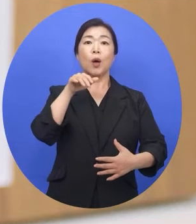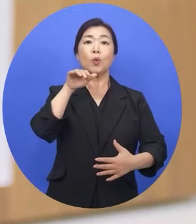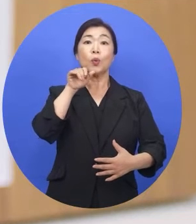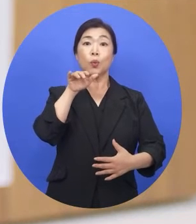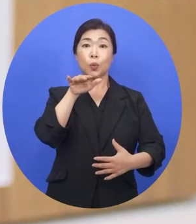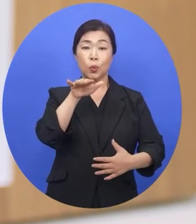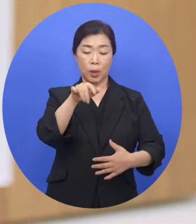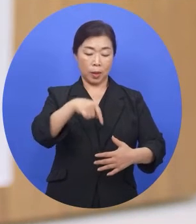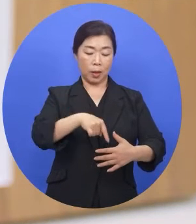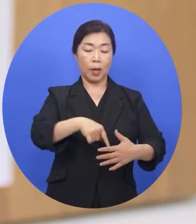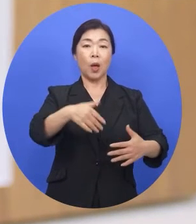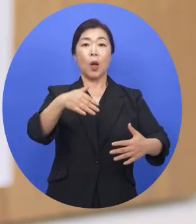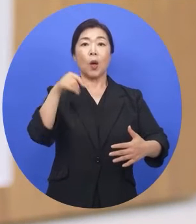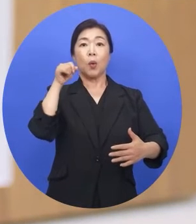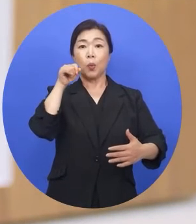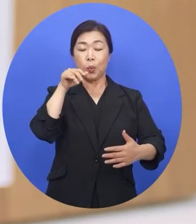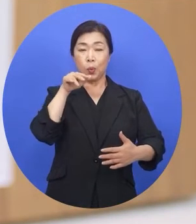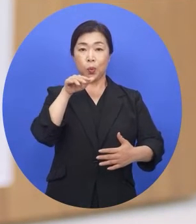내쉽니다.